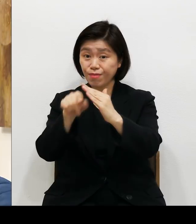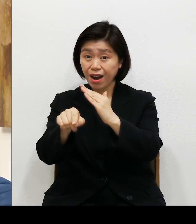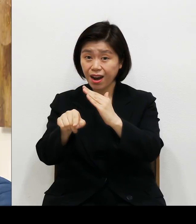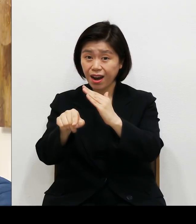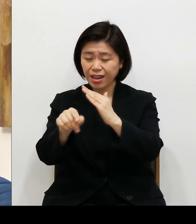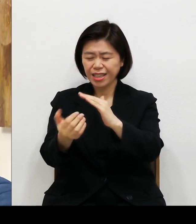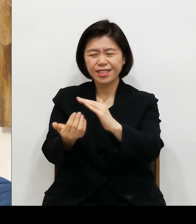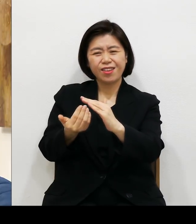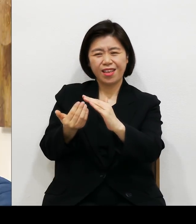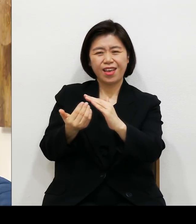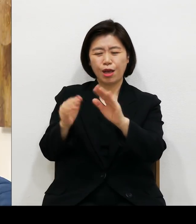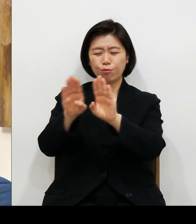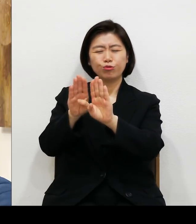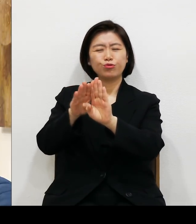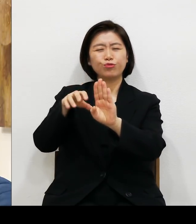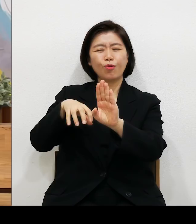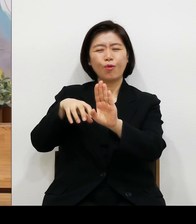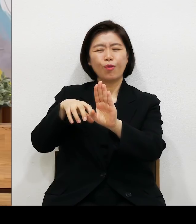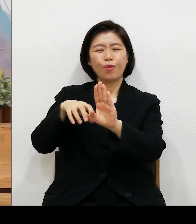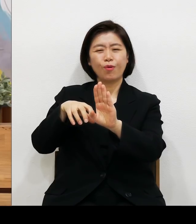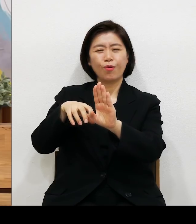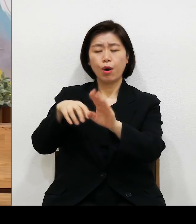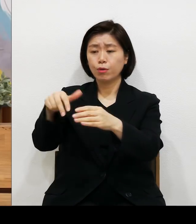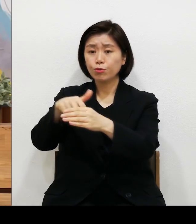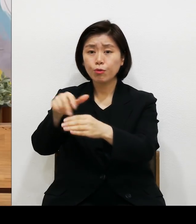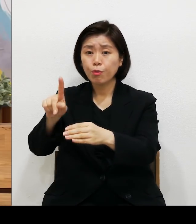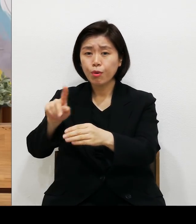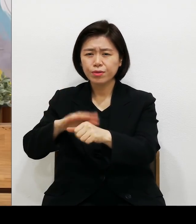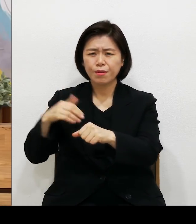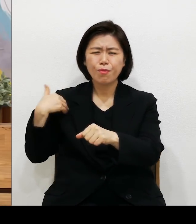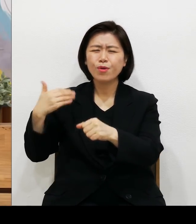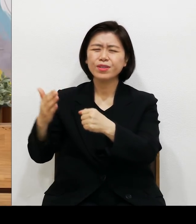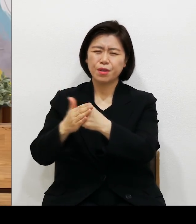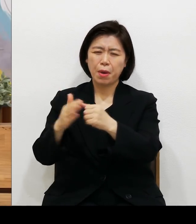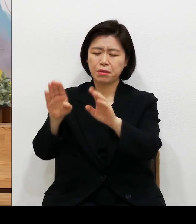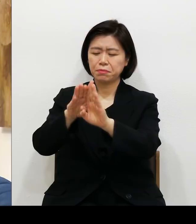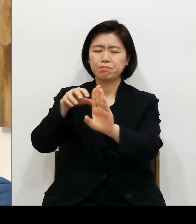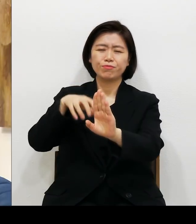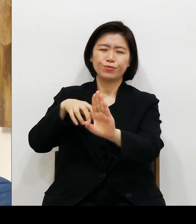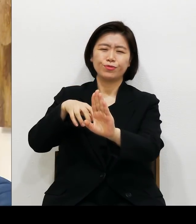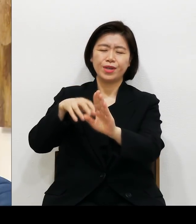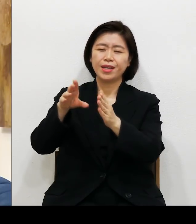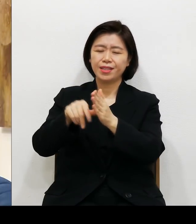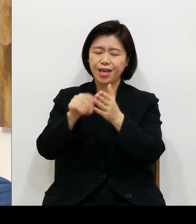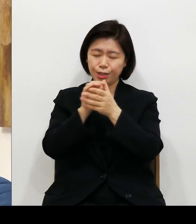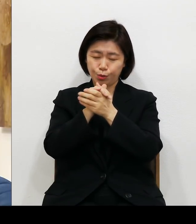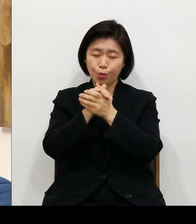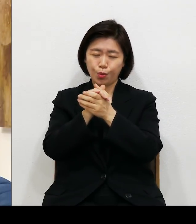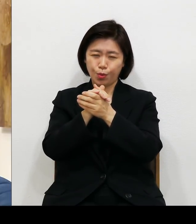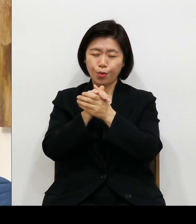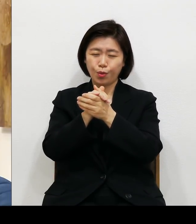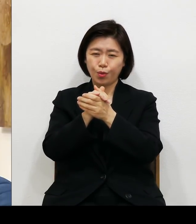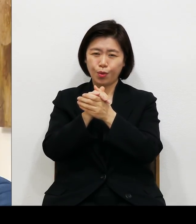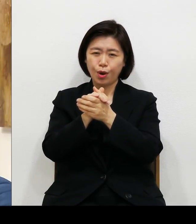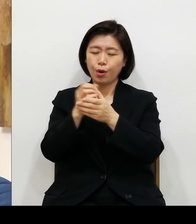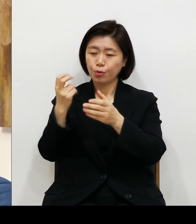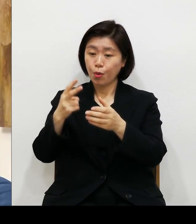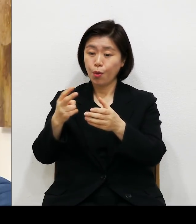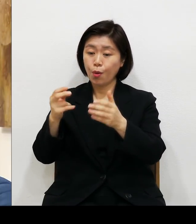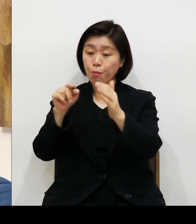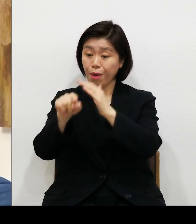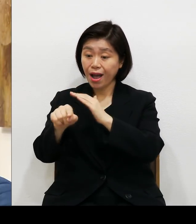뭐 불상이라도 있고 그 뭐 닮았던 그림이라도 있으면 네, 그냥 집 앞에서 기도하고 그 집 들어가서 뭐 할 거 하고 나온 다음에 그